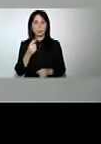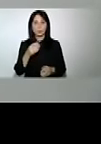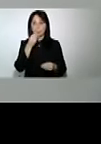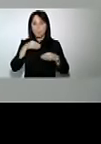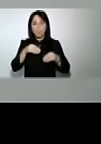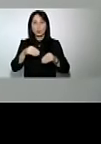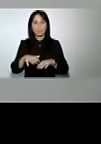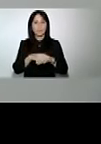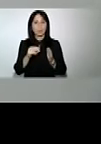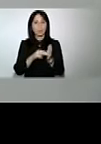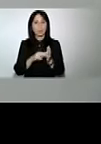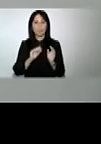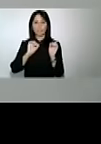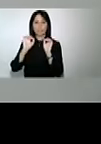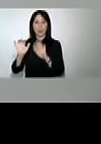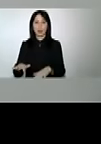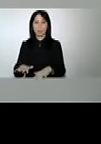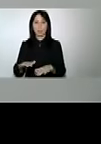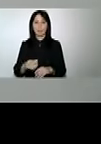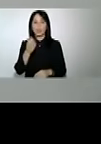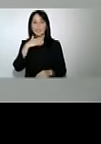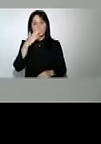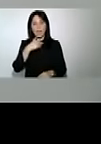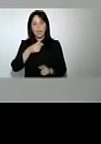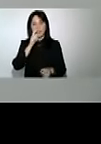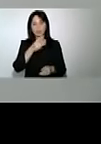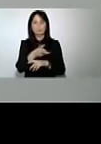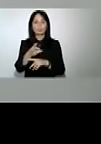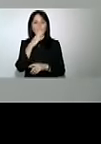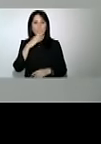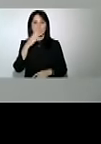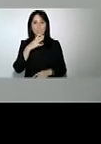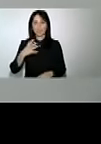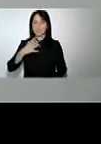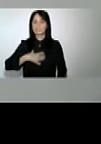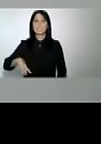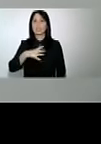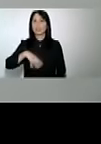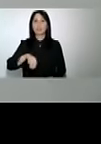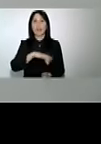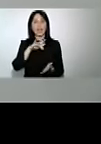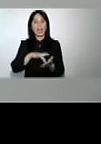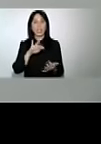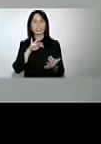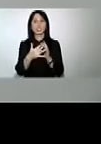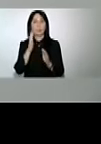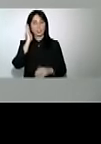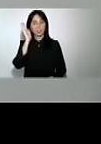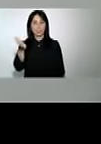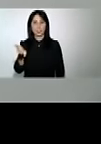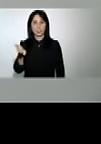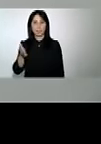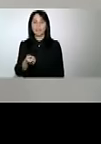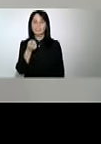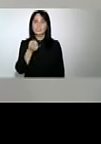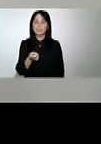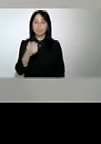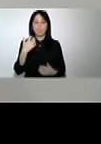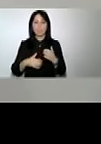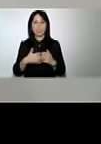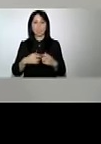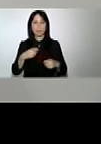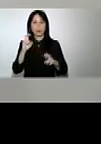დაეპატრონება და მოსავალ საბაზრო ფაში ჩააბარებს. სასმელი და სარწყავი წყალი საქართველოს ყველა ქალაქსა და სოფელში იქნება.